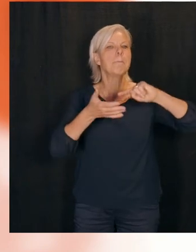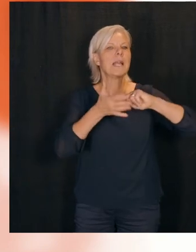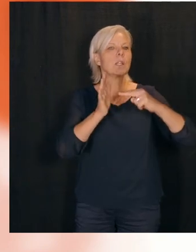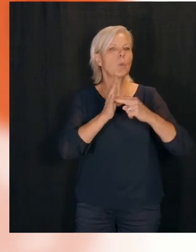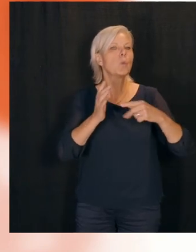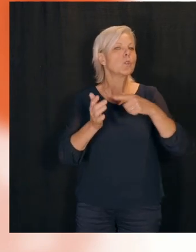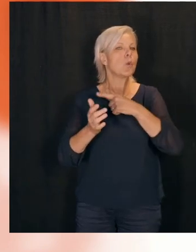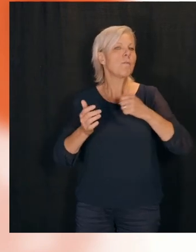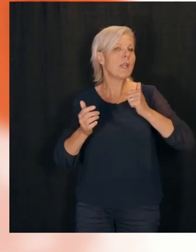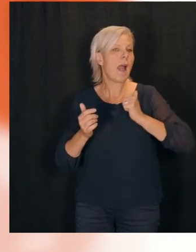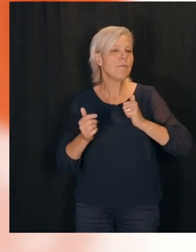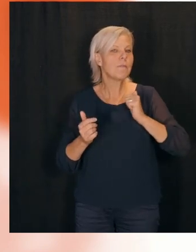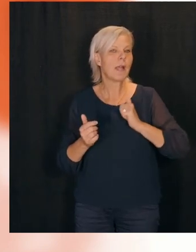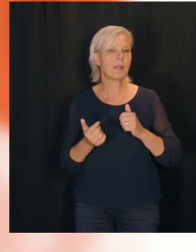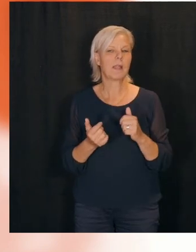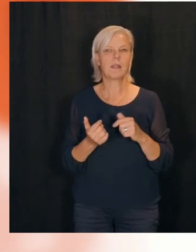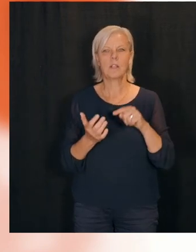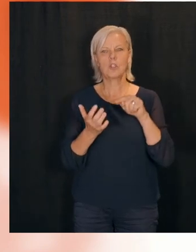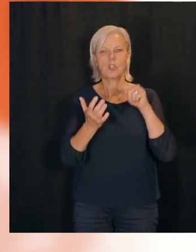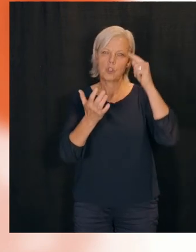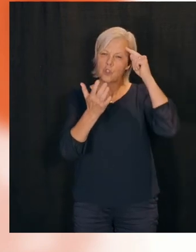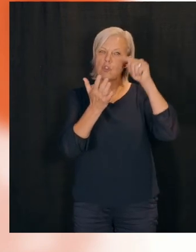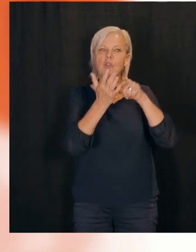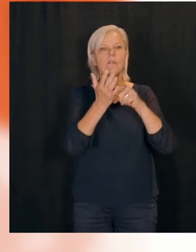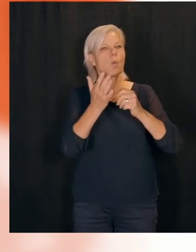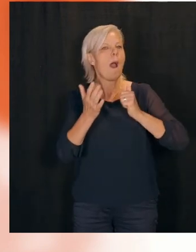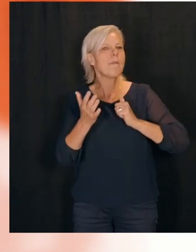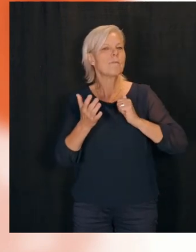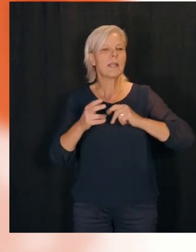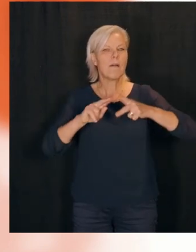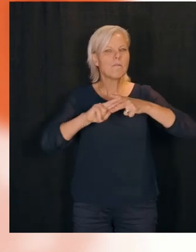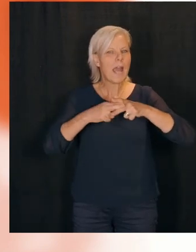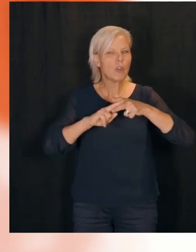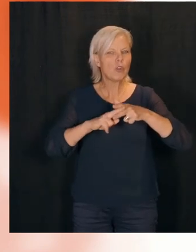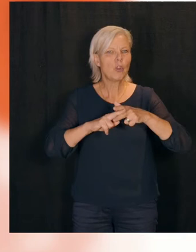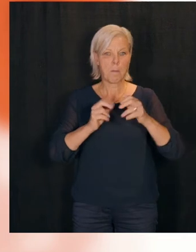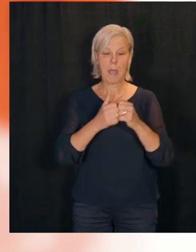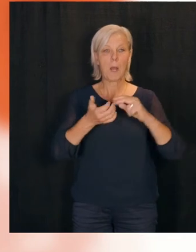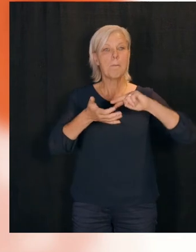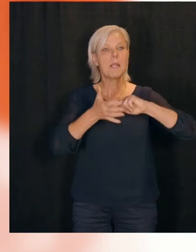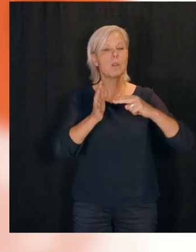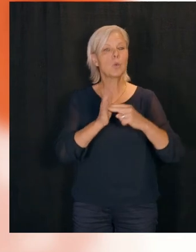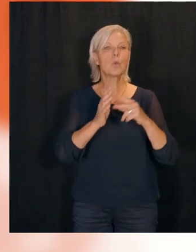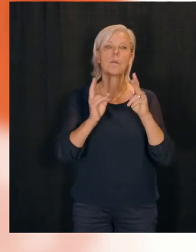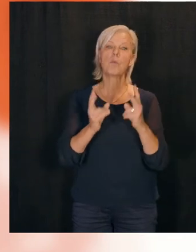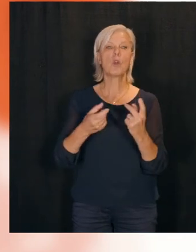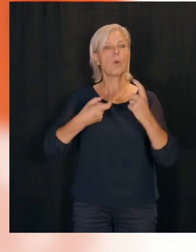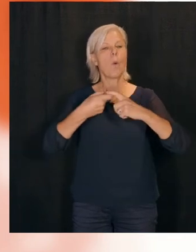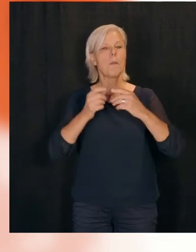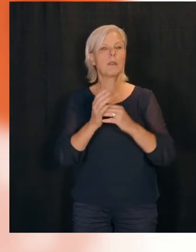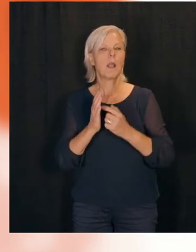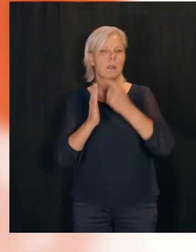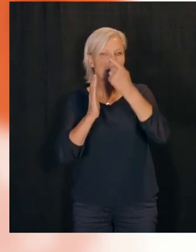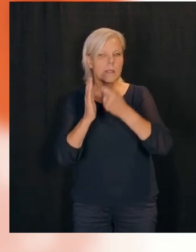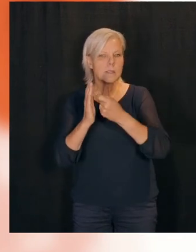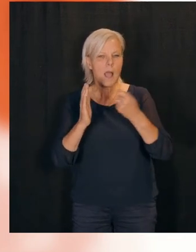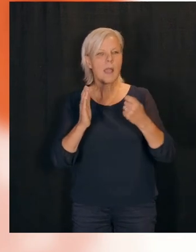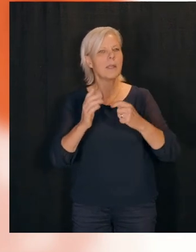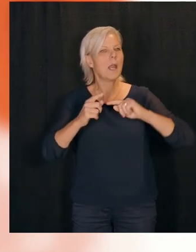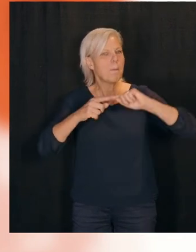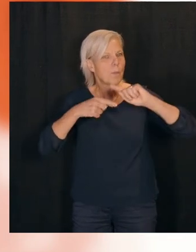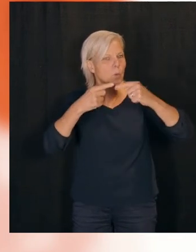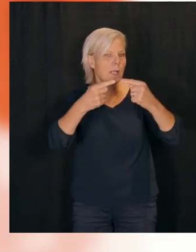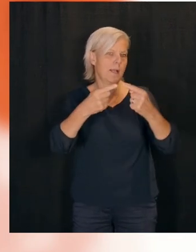har för att använda verktygen. Men de metoderna är ju en del av designprocesser eller processer